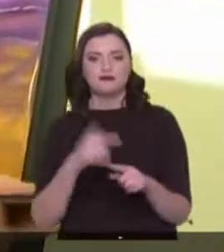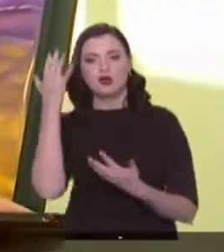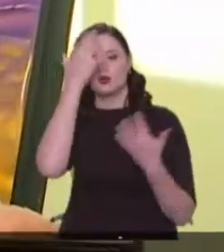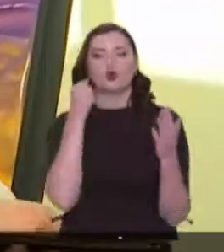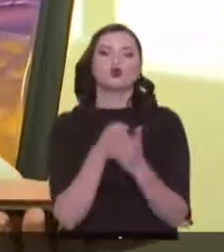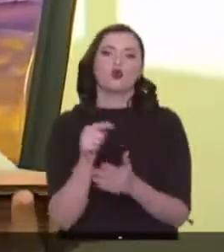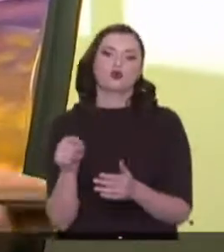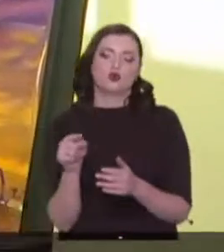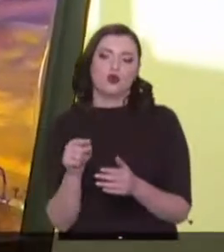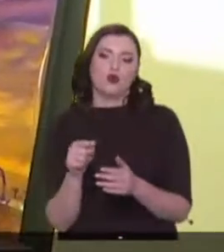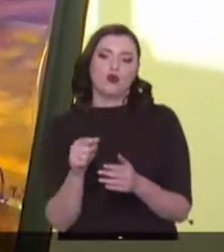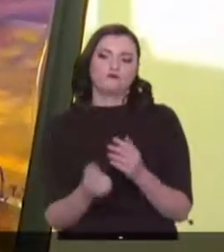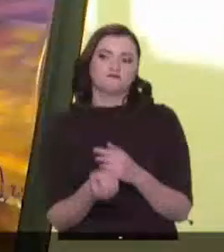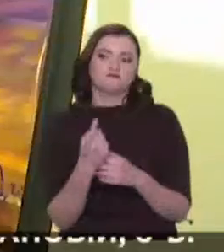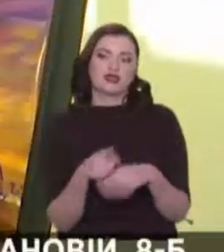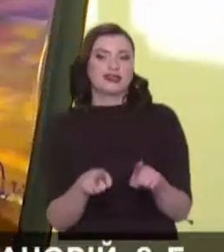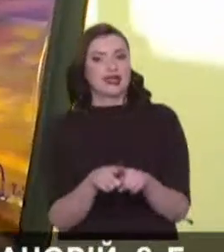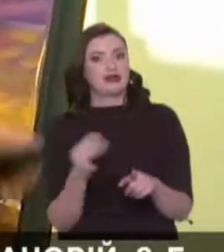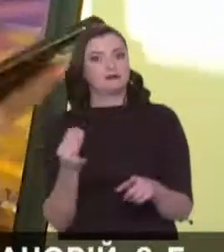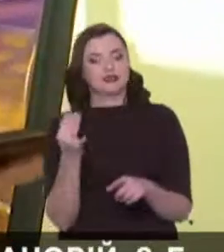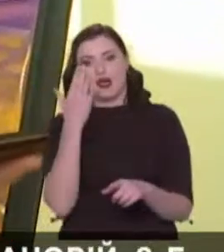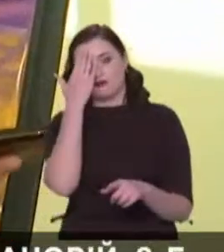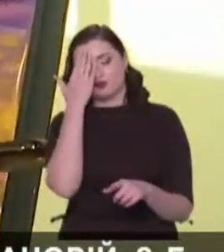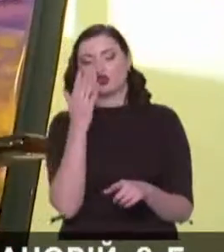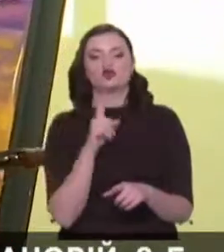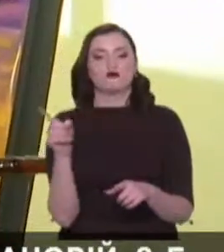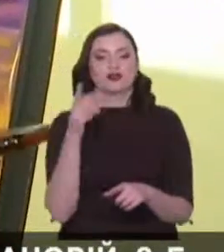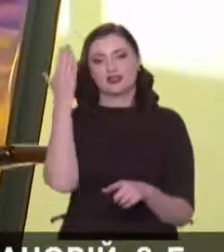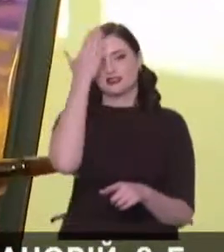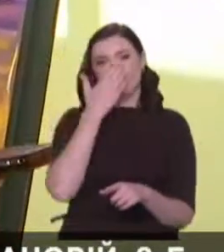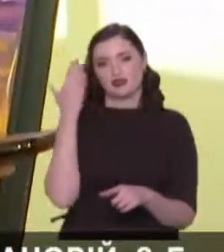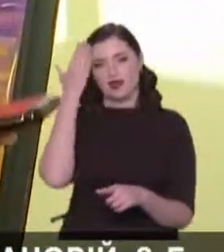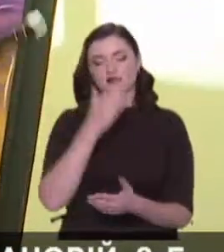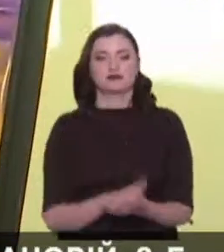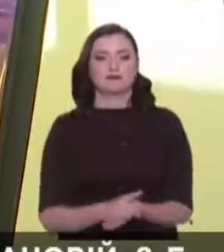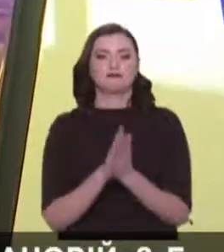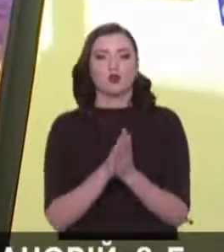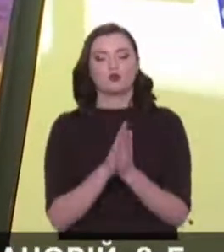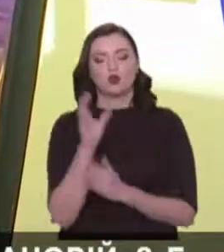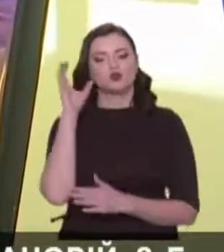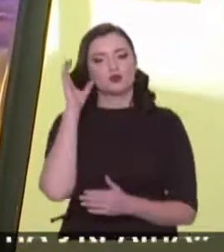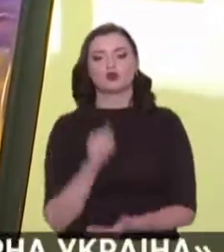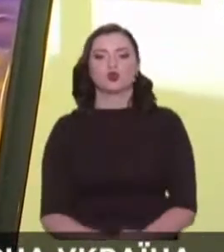нього приходять таким цікавим чином, що вони йому сняться. Прошу послухати.